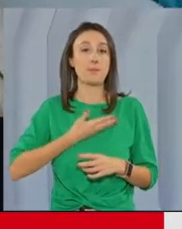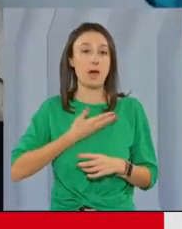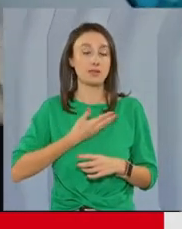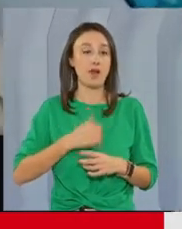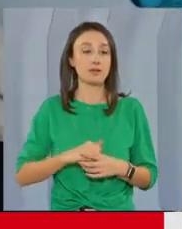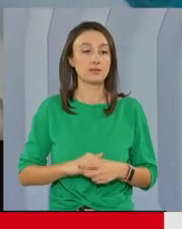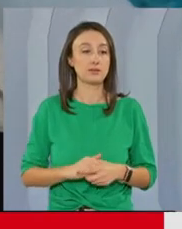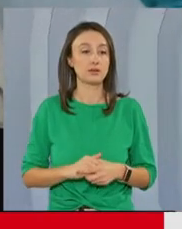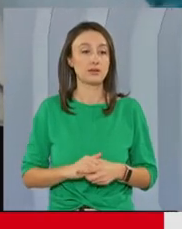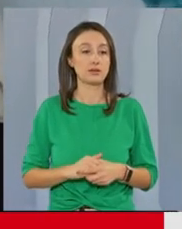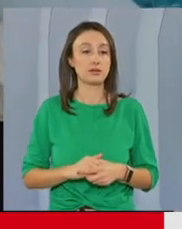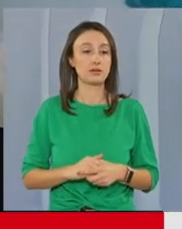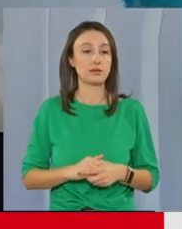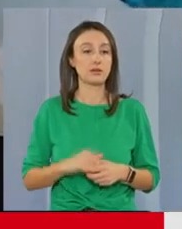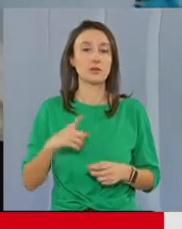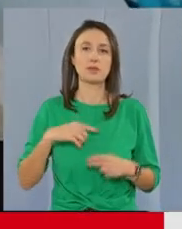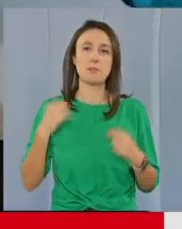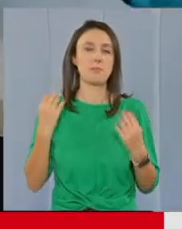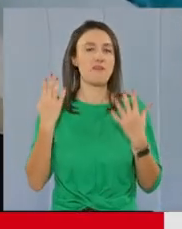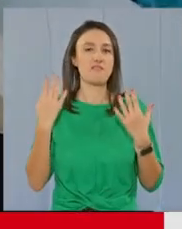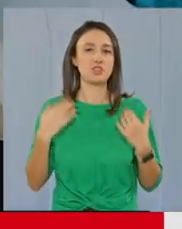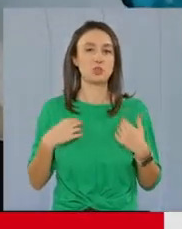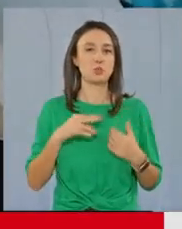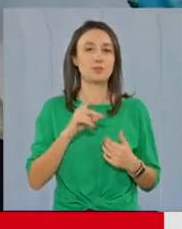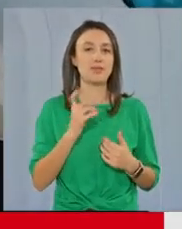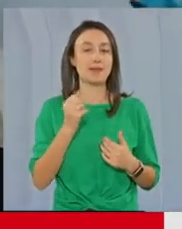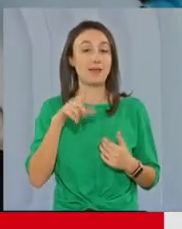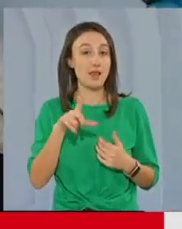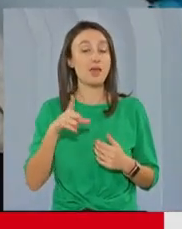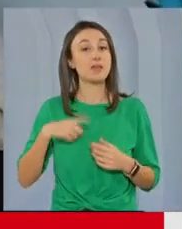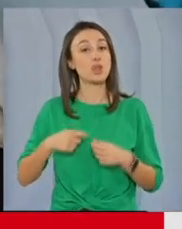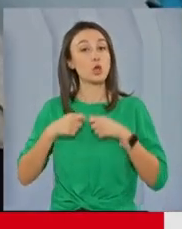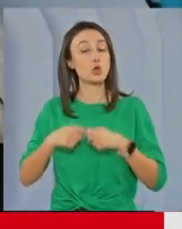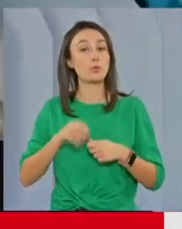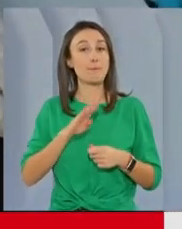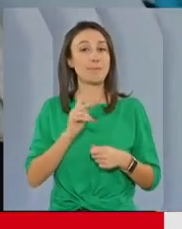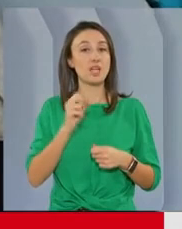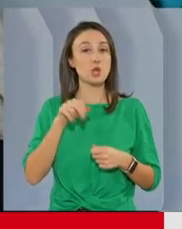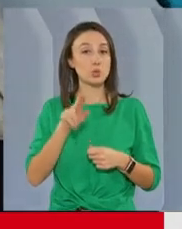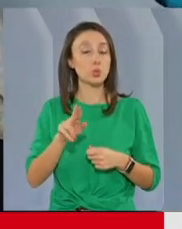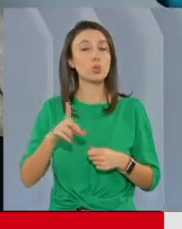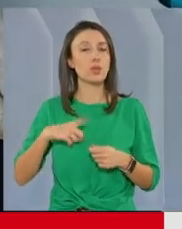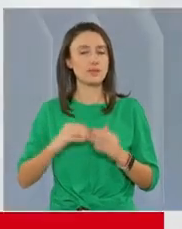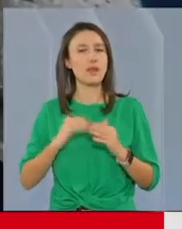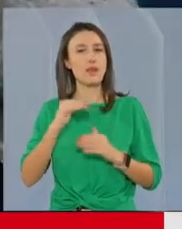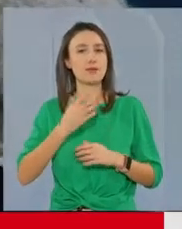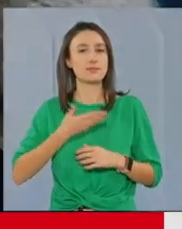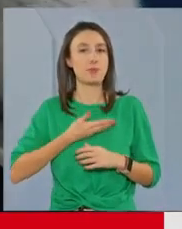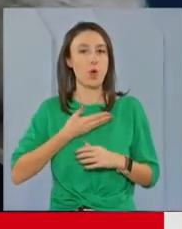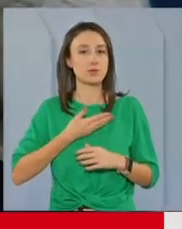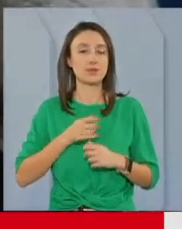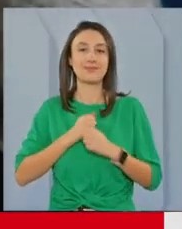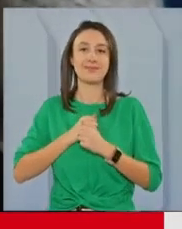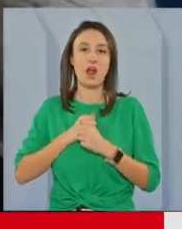Patriarh este preafericitule Daniel este domnule Bănescu este în alți ierarhi